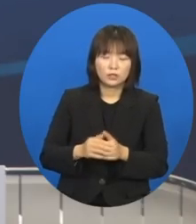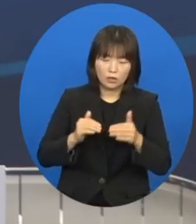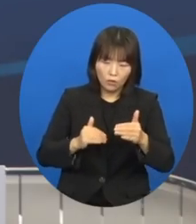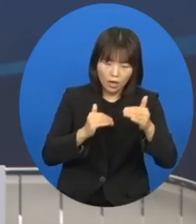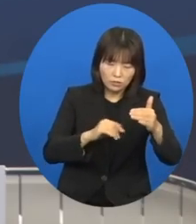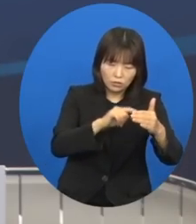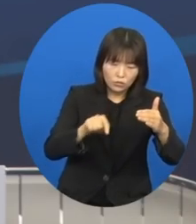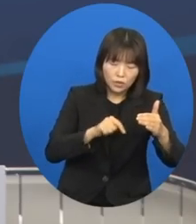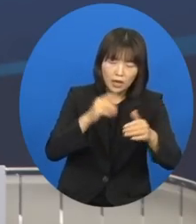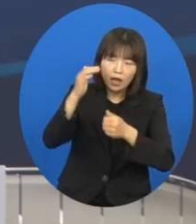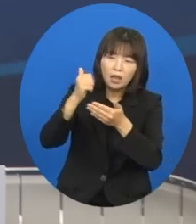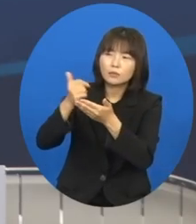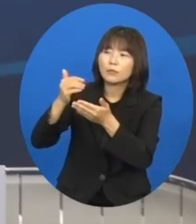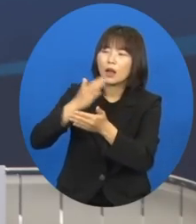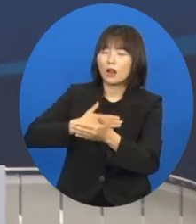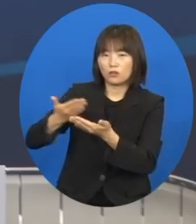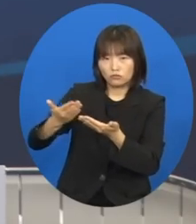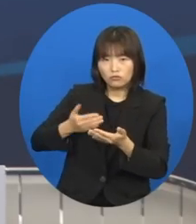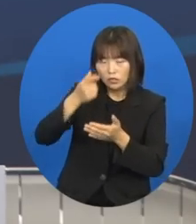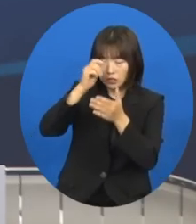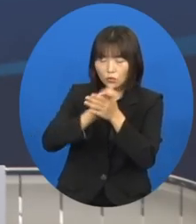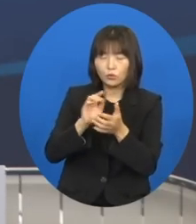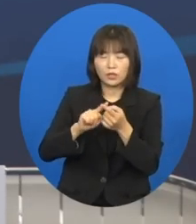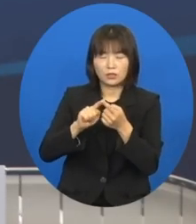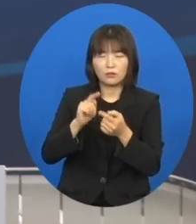기도를 여러분들과 나누려고 합니다.